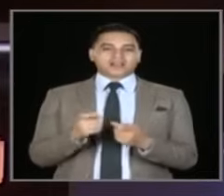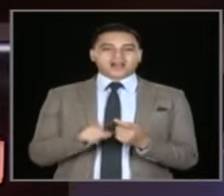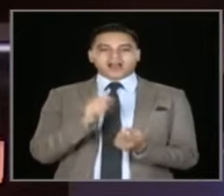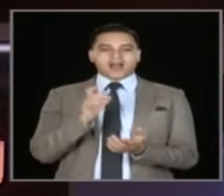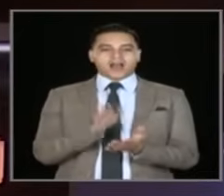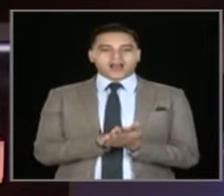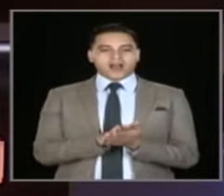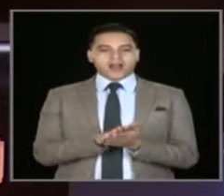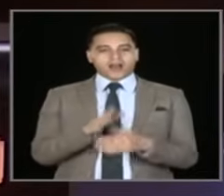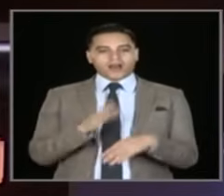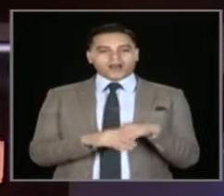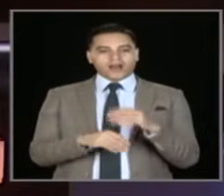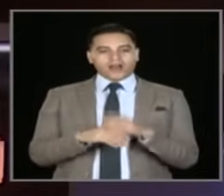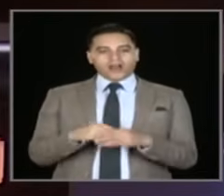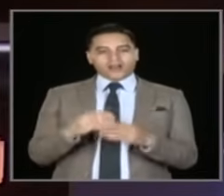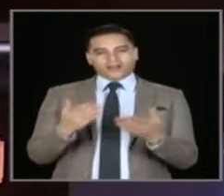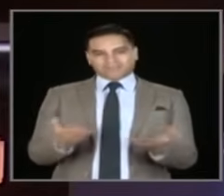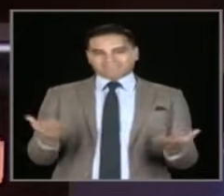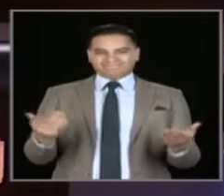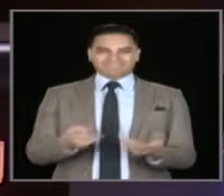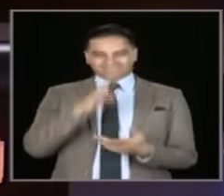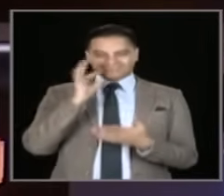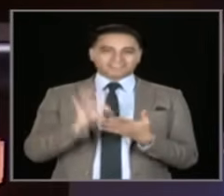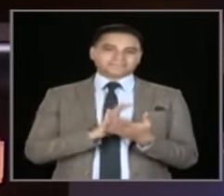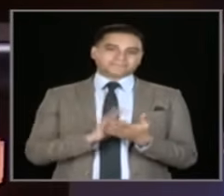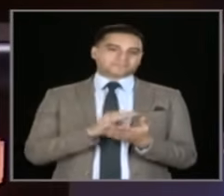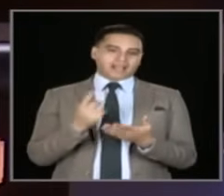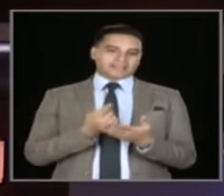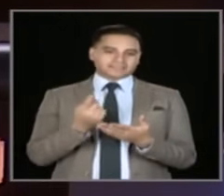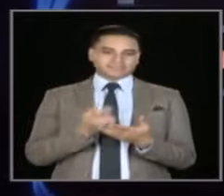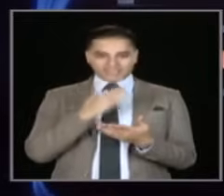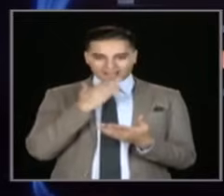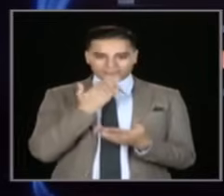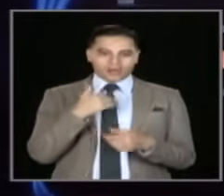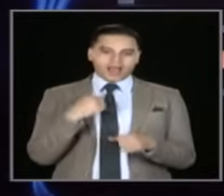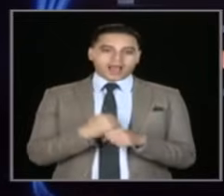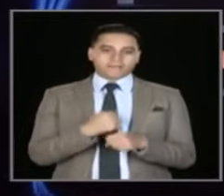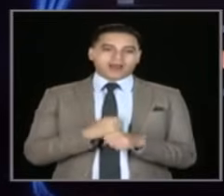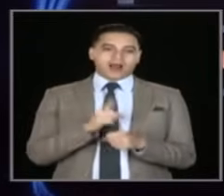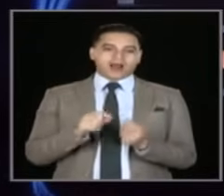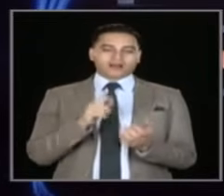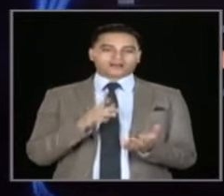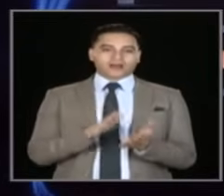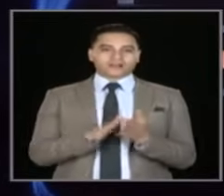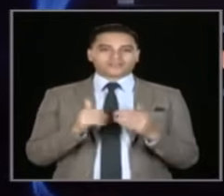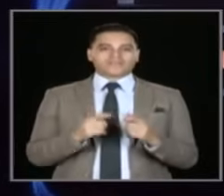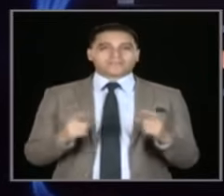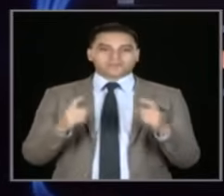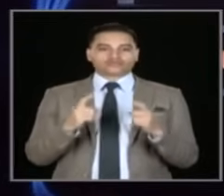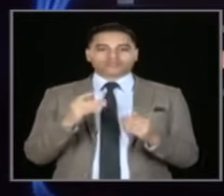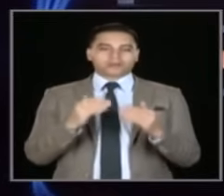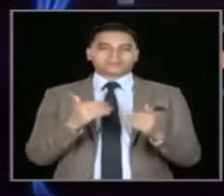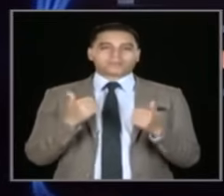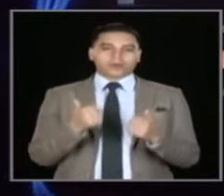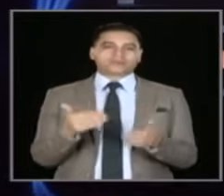التاني هشام كان موفق قوي الصراحه، ف يعني احنا لحد عجله الحظ بنبقى الماتشات متوازيه